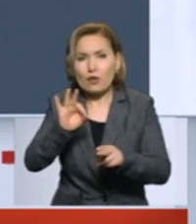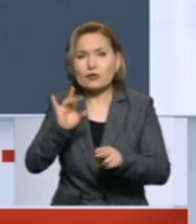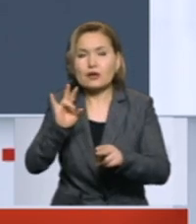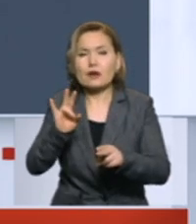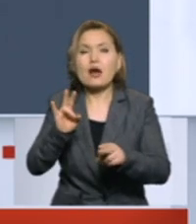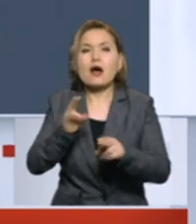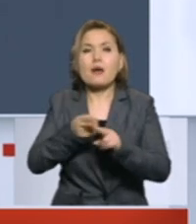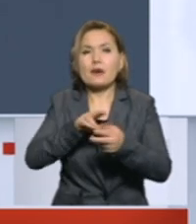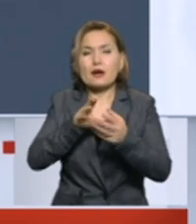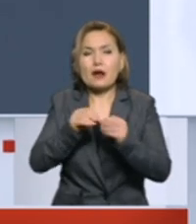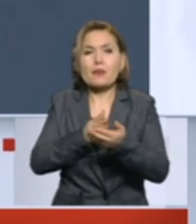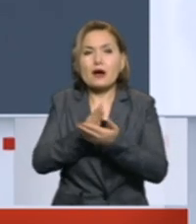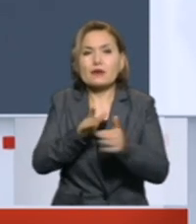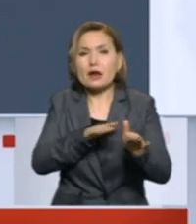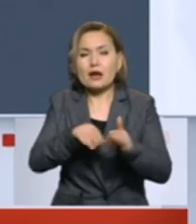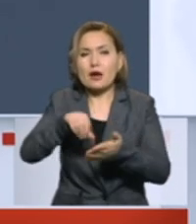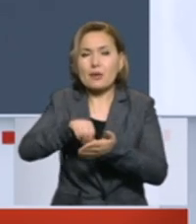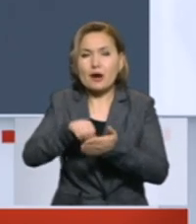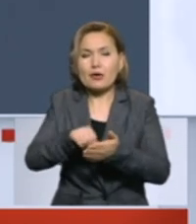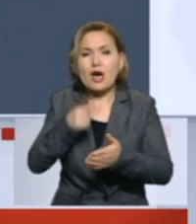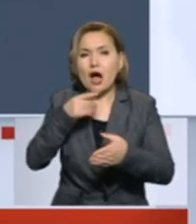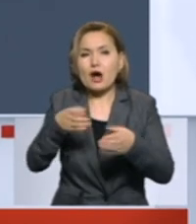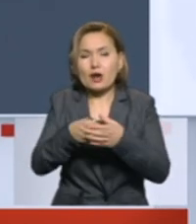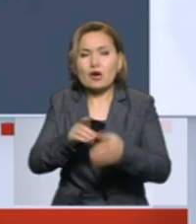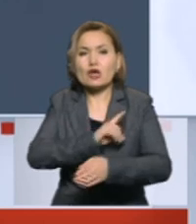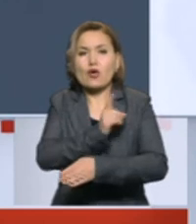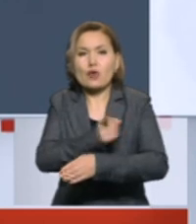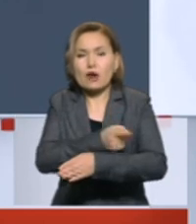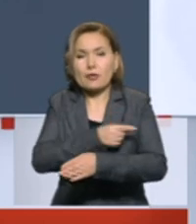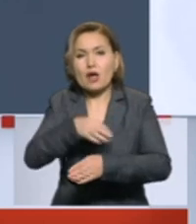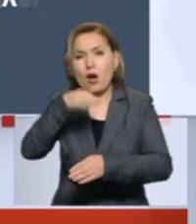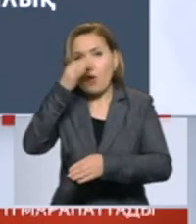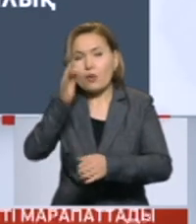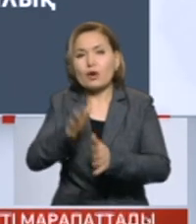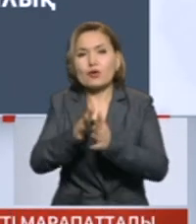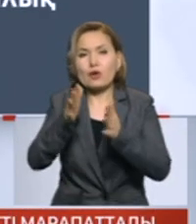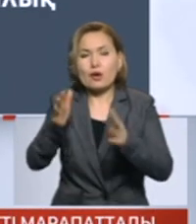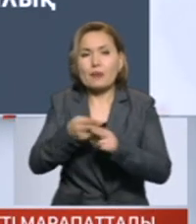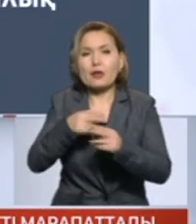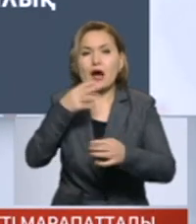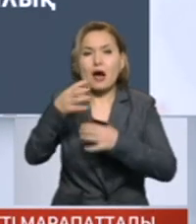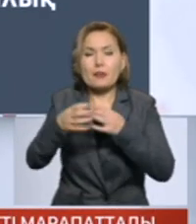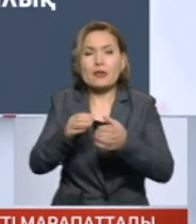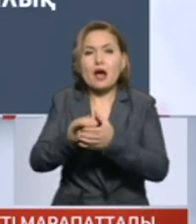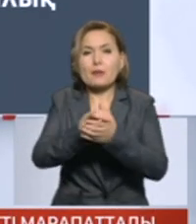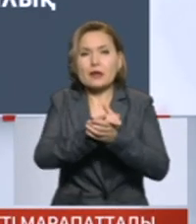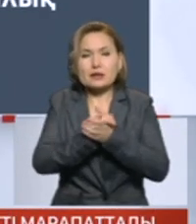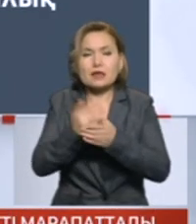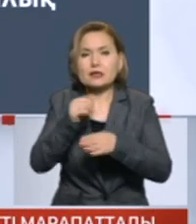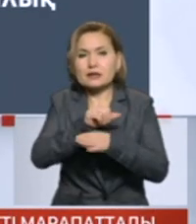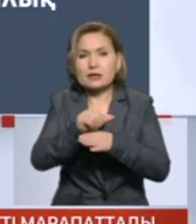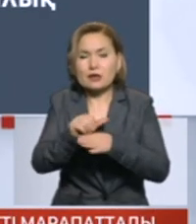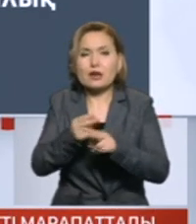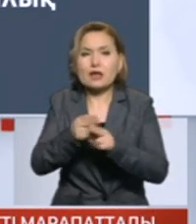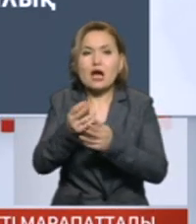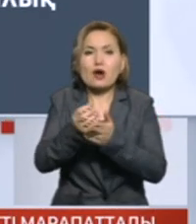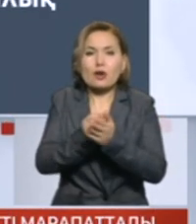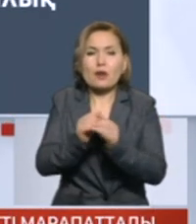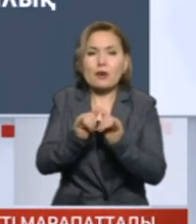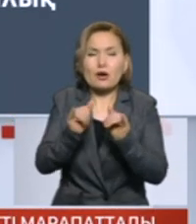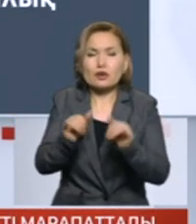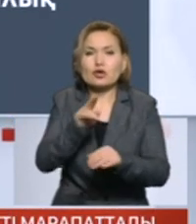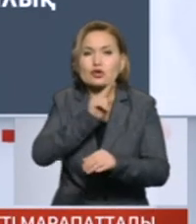ұйымының бітімгерлік миссияларына қатысуы қарулы күштердің әлеуеті мен тәжірибесін арттыруға, халықаралық ынтымақтастық пен сыртқы